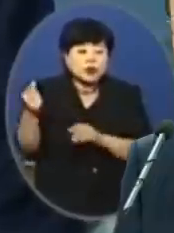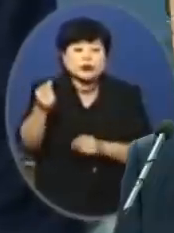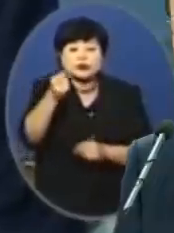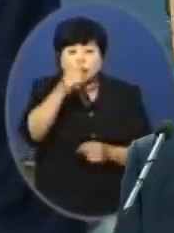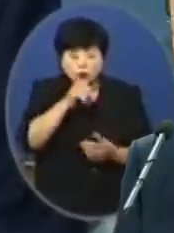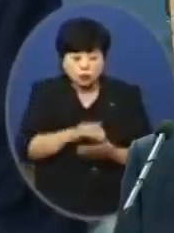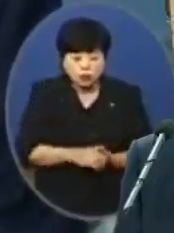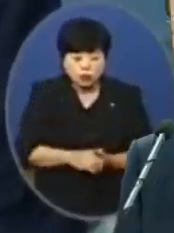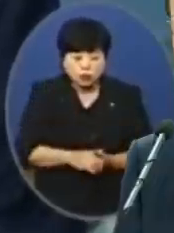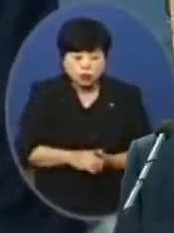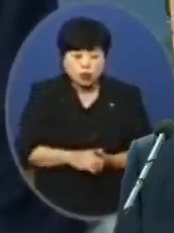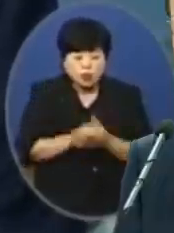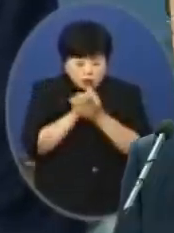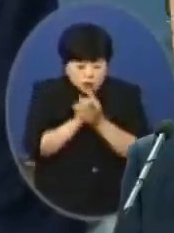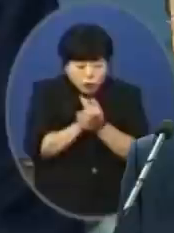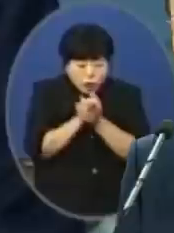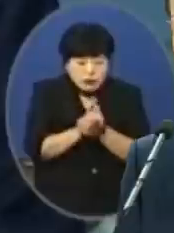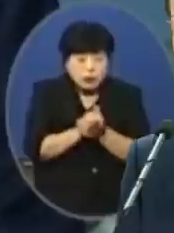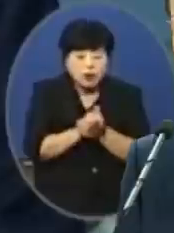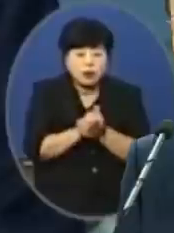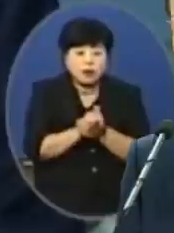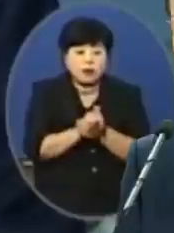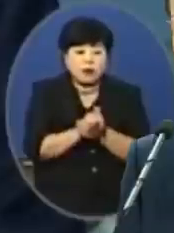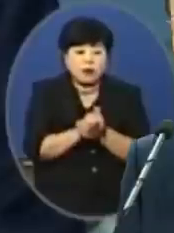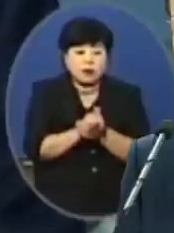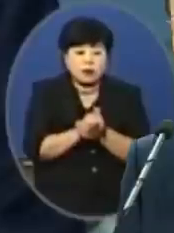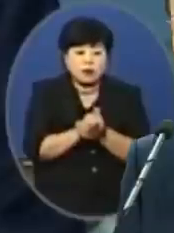가지고 기도해서